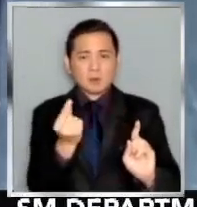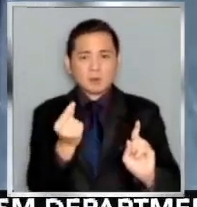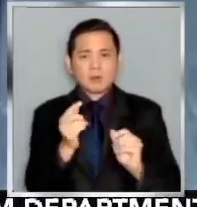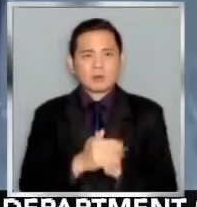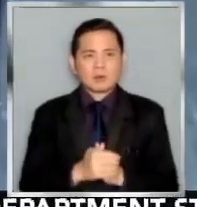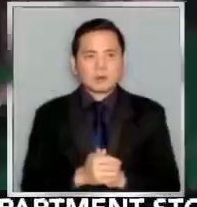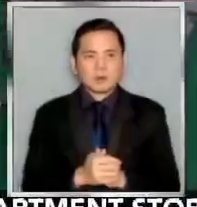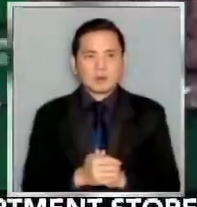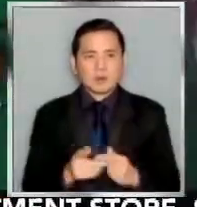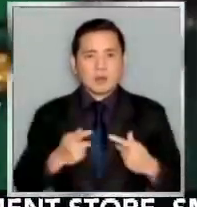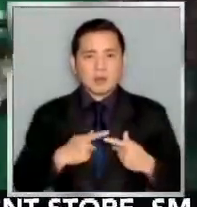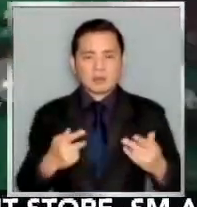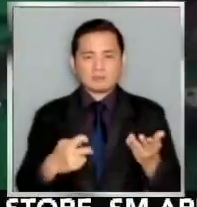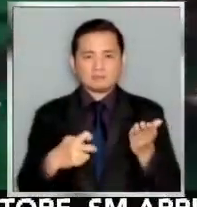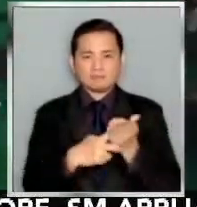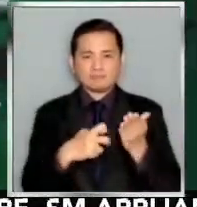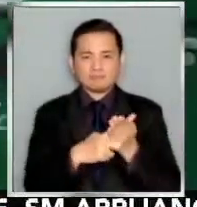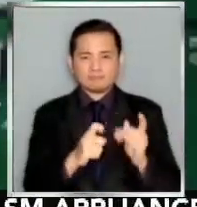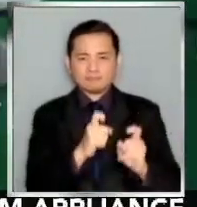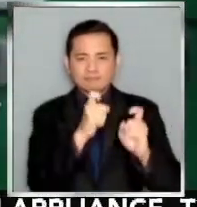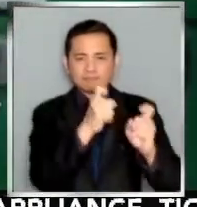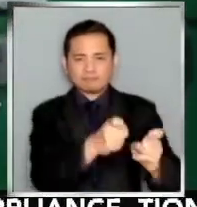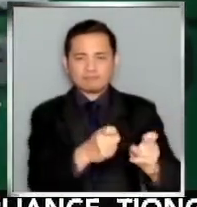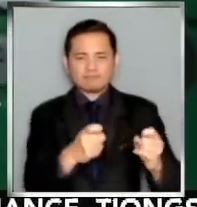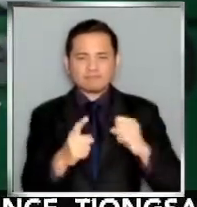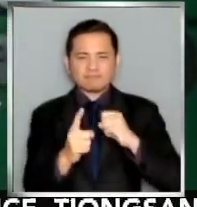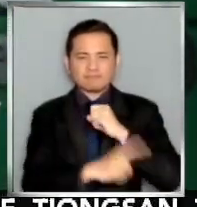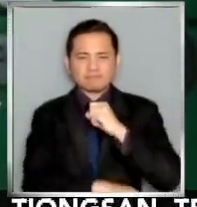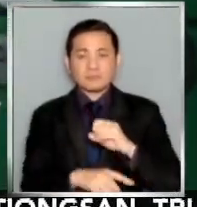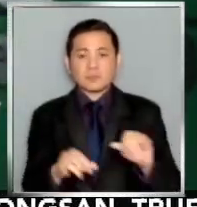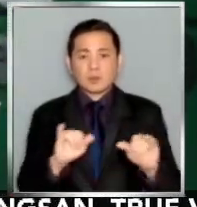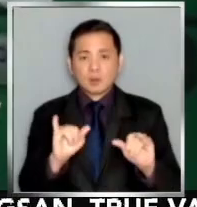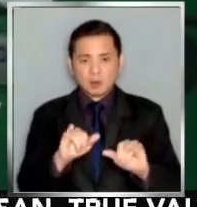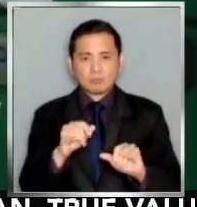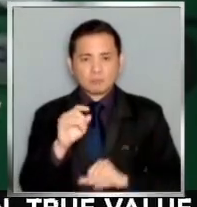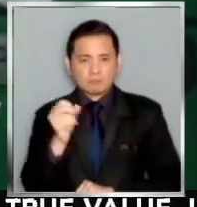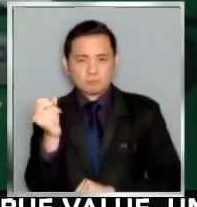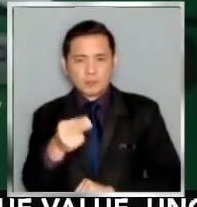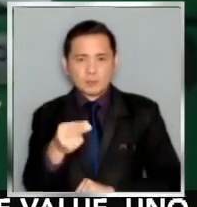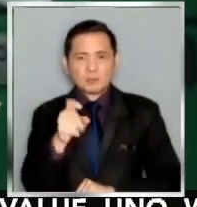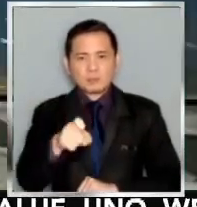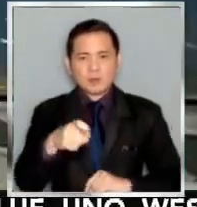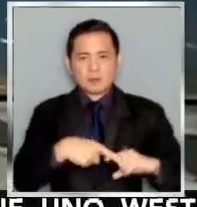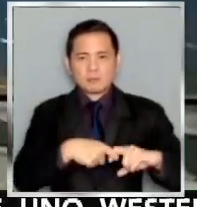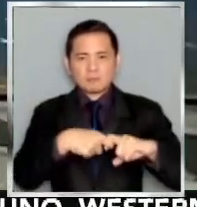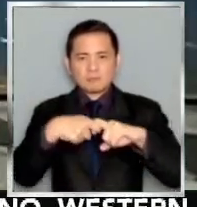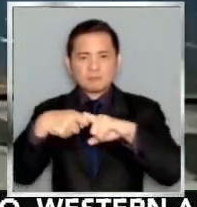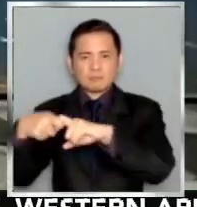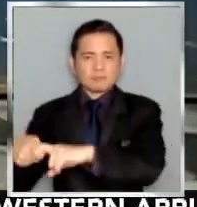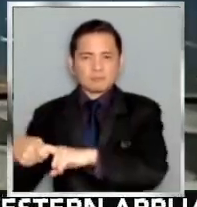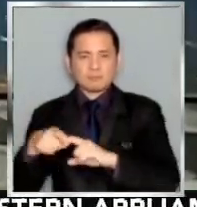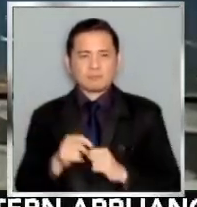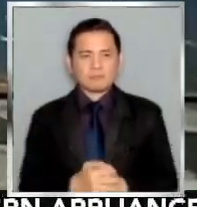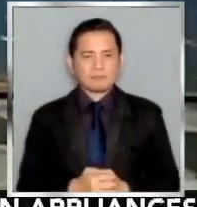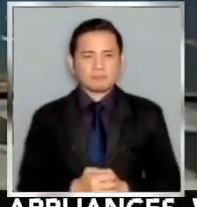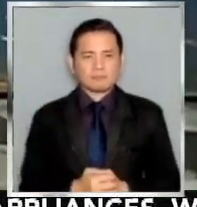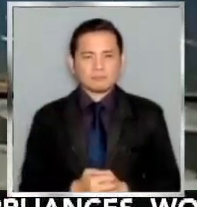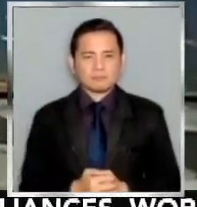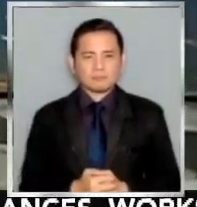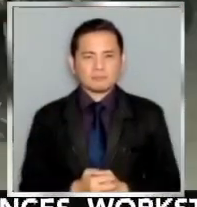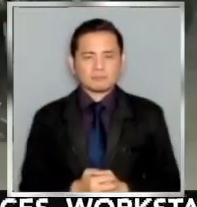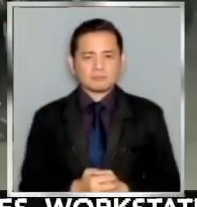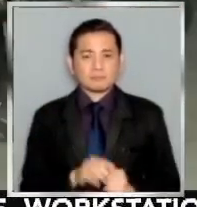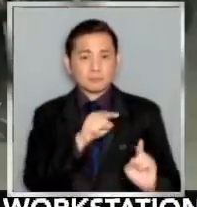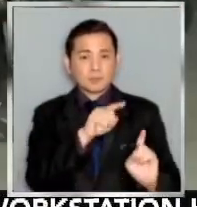tickets ang may-ari at ipinag-utos na kailangang maalis ang mga truck sa lalong madaling panahon. Tumangging humarap sa kamera ang may-ari